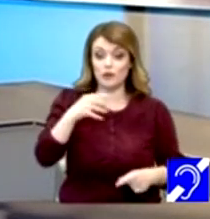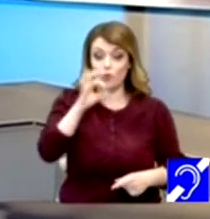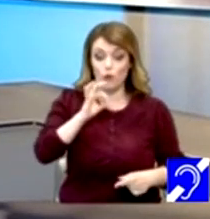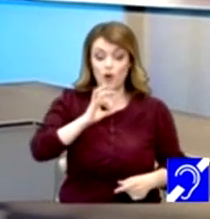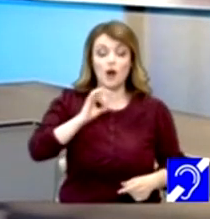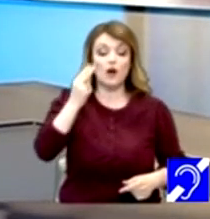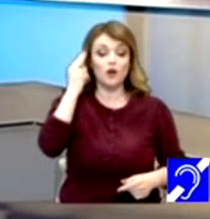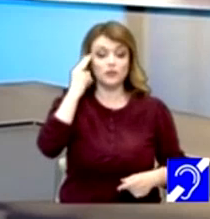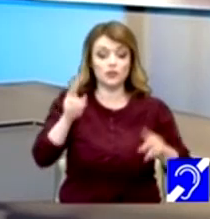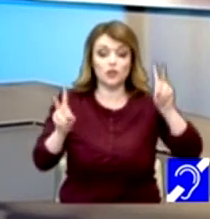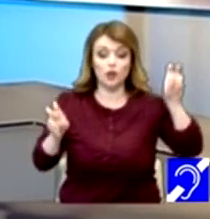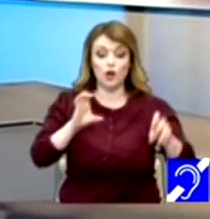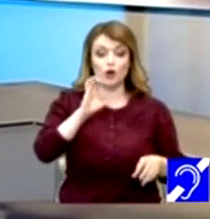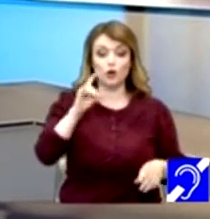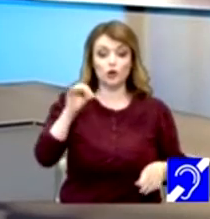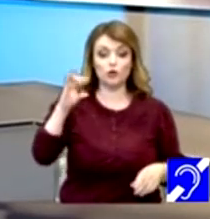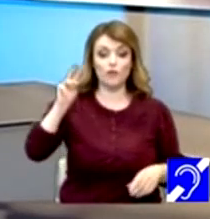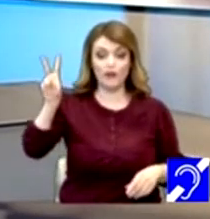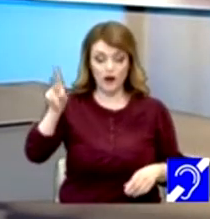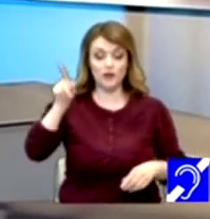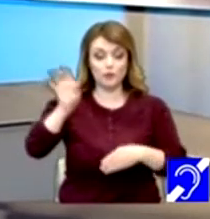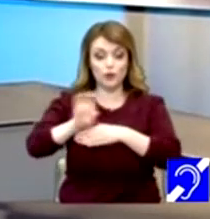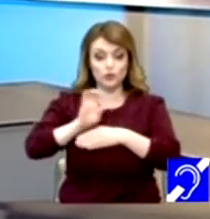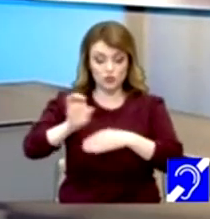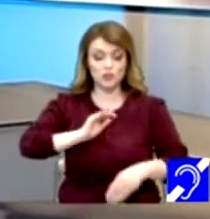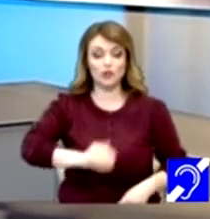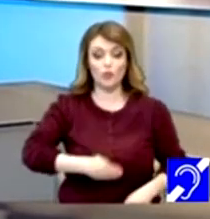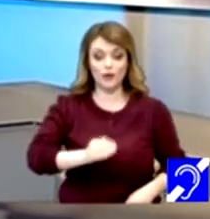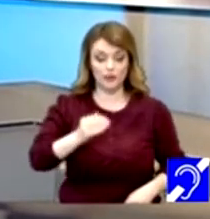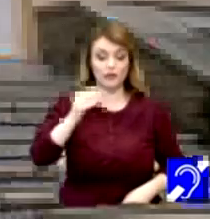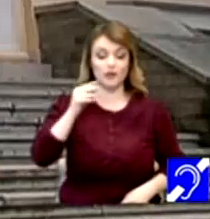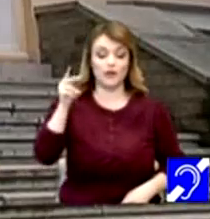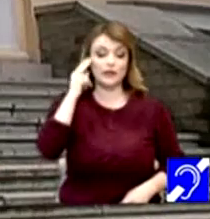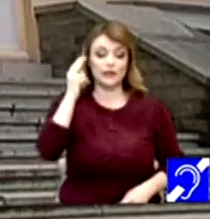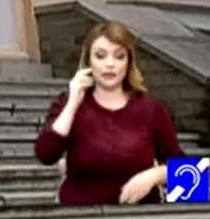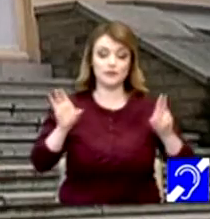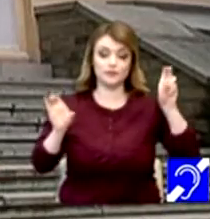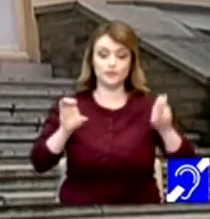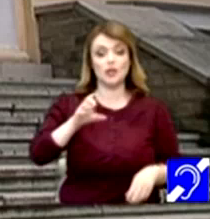vorba despre vaccinul CoronaVac, produs de compania chineză Sinovac.